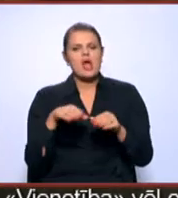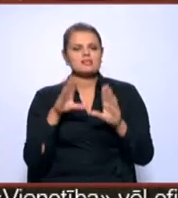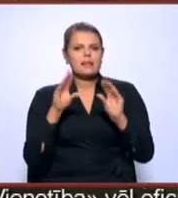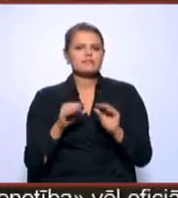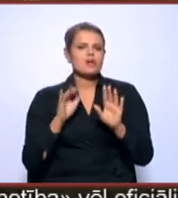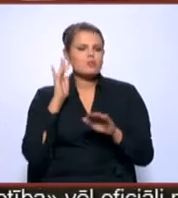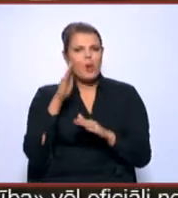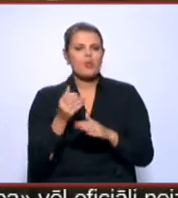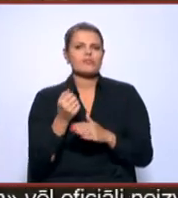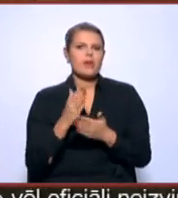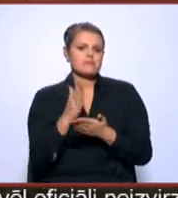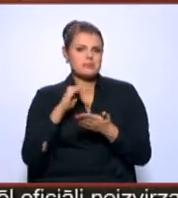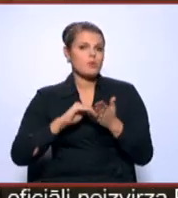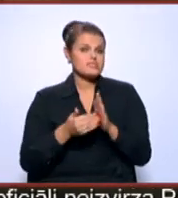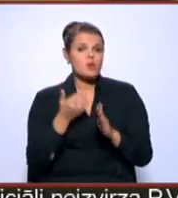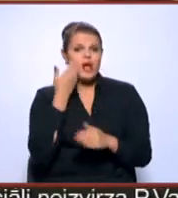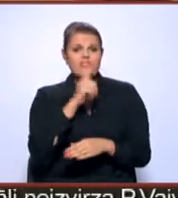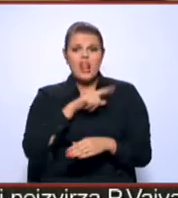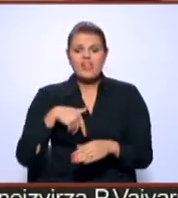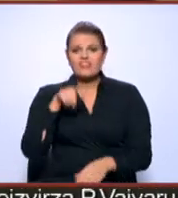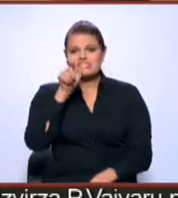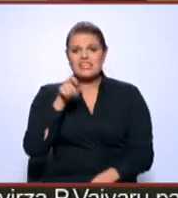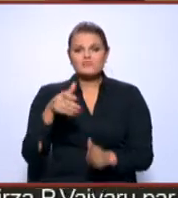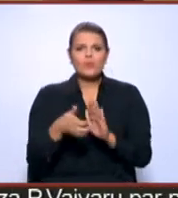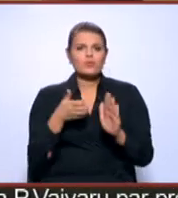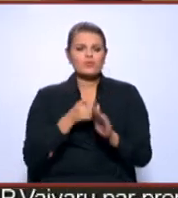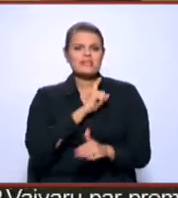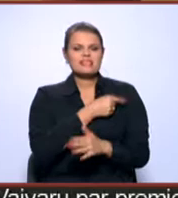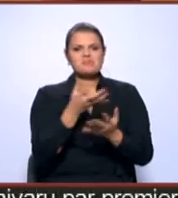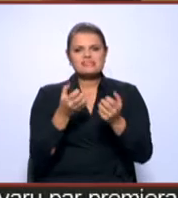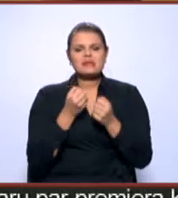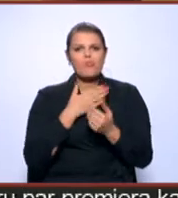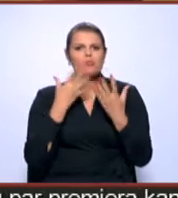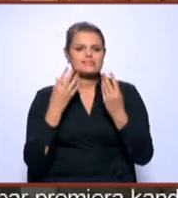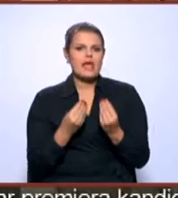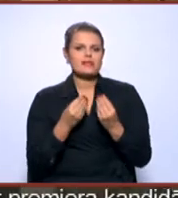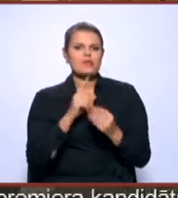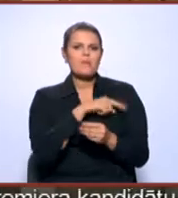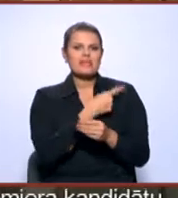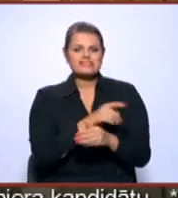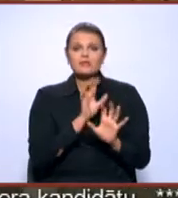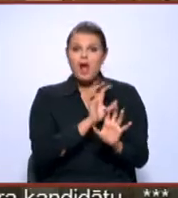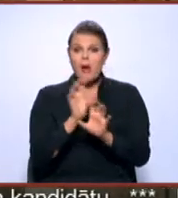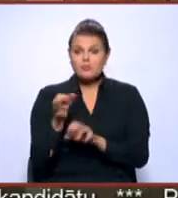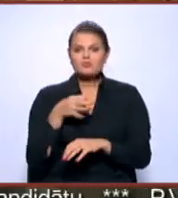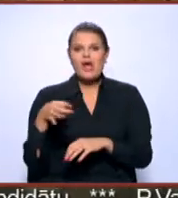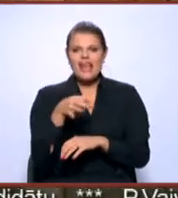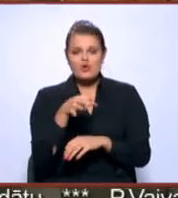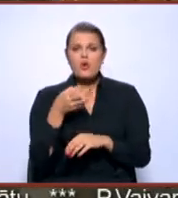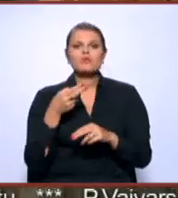nākotnē draudošo situāciju, kad Latvijas iedzīvotājiem trūks iespēju saņemt mūsdienīgu medicīnisko aprūpi